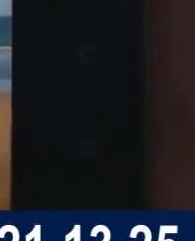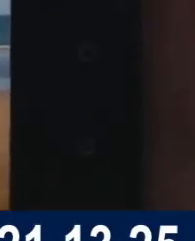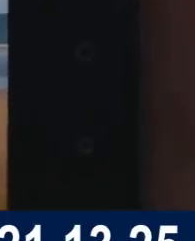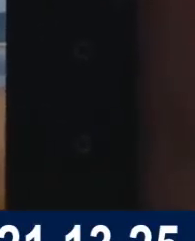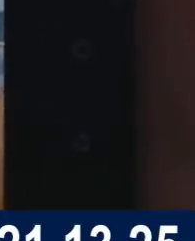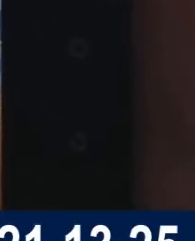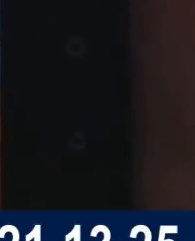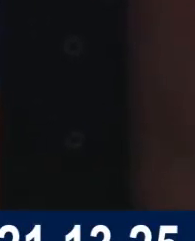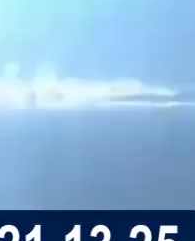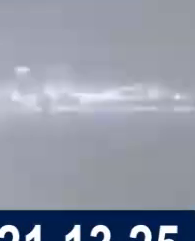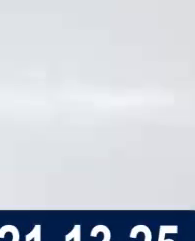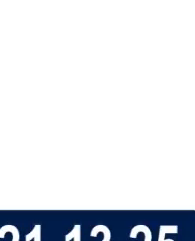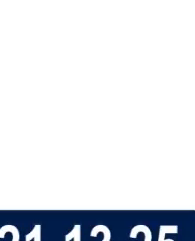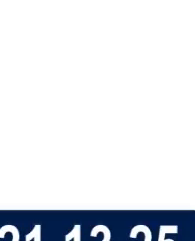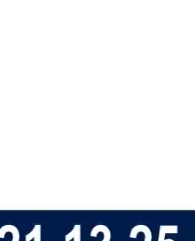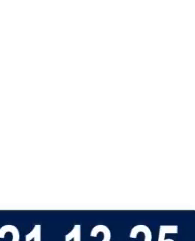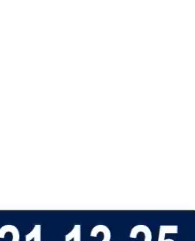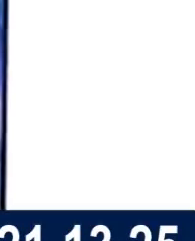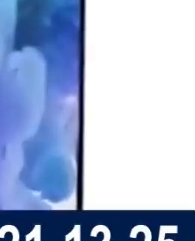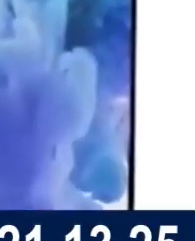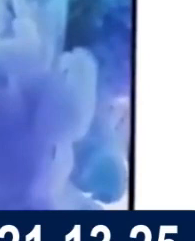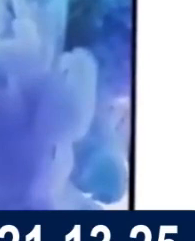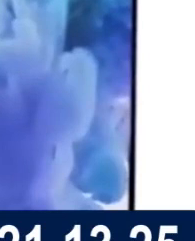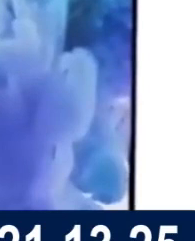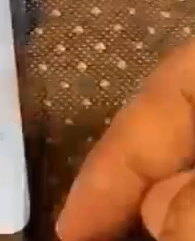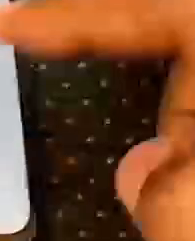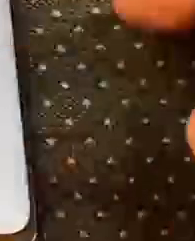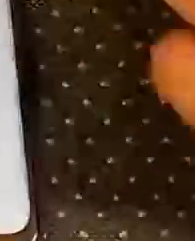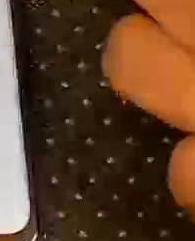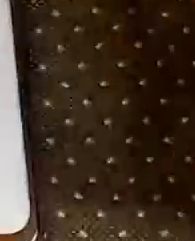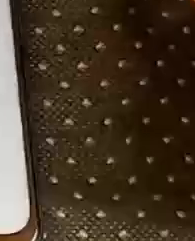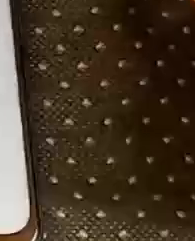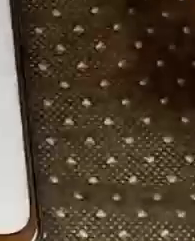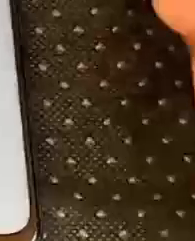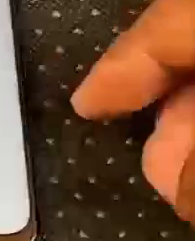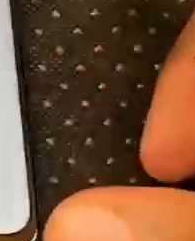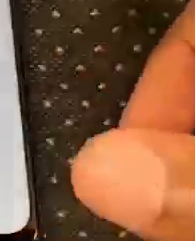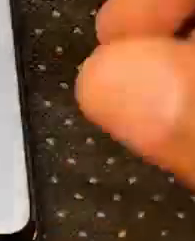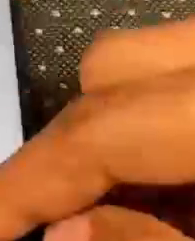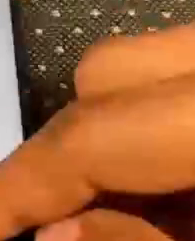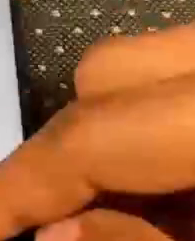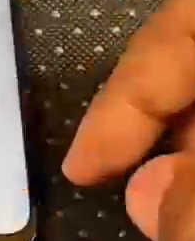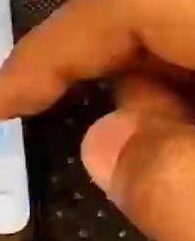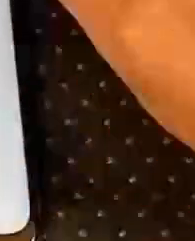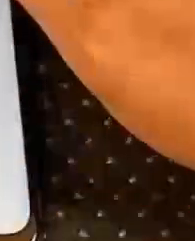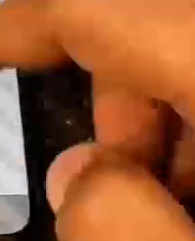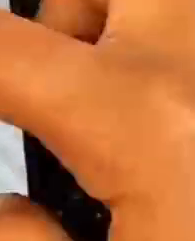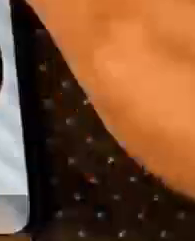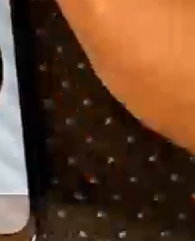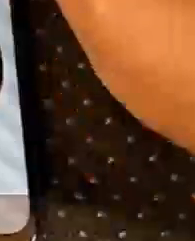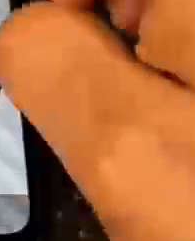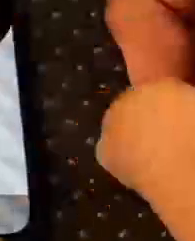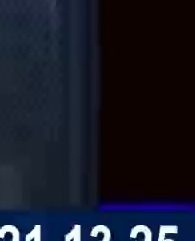slow motion ikagira ububiko bw'amajiga 128 yose RAM y'amajiga 8 na Android ya